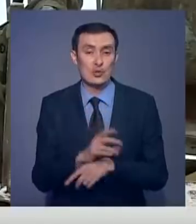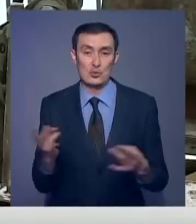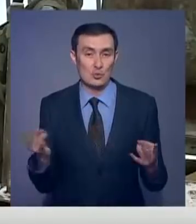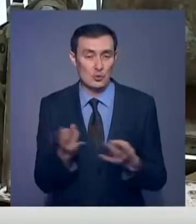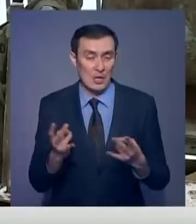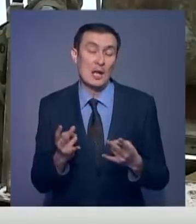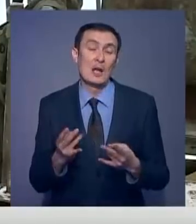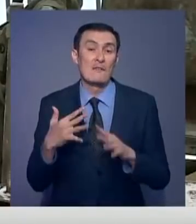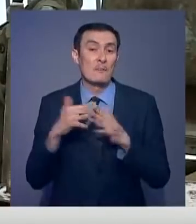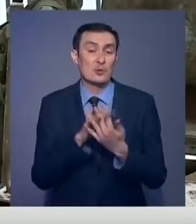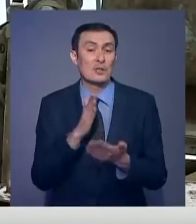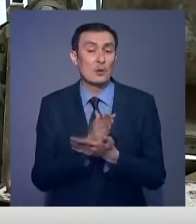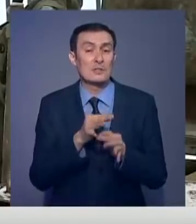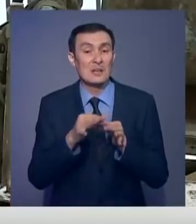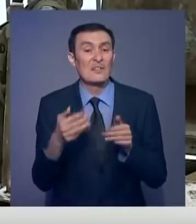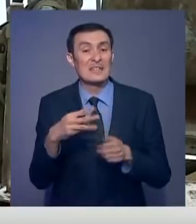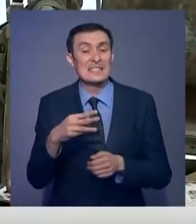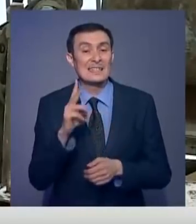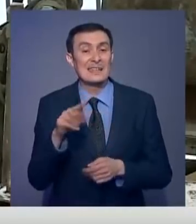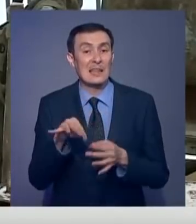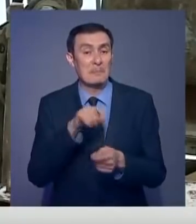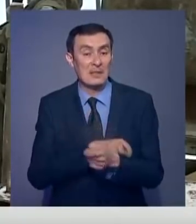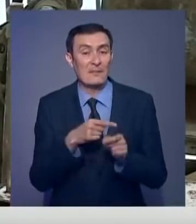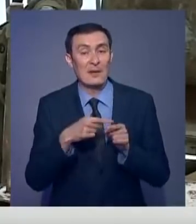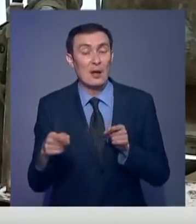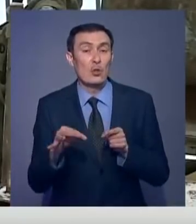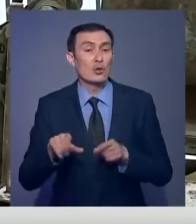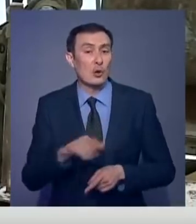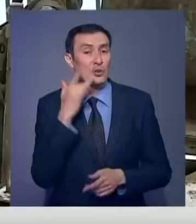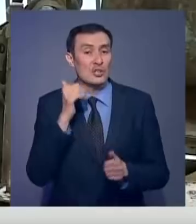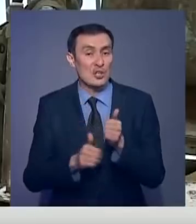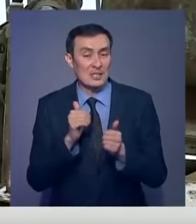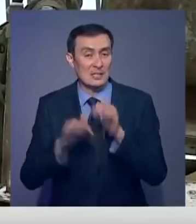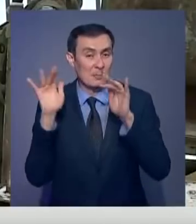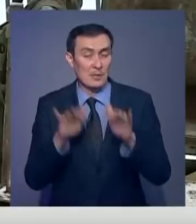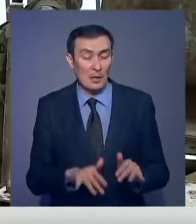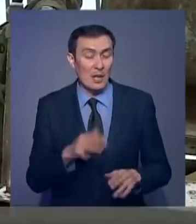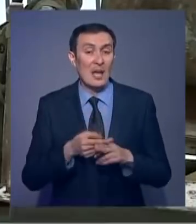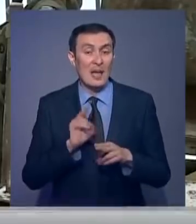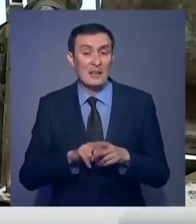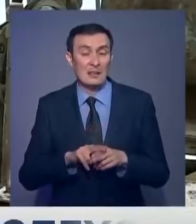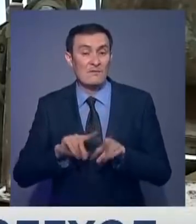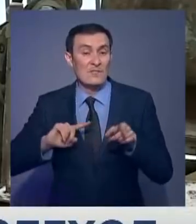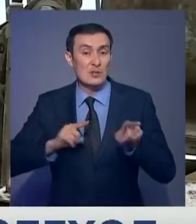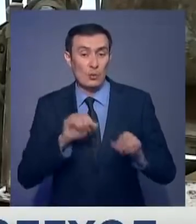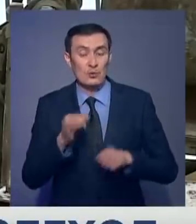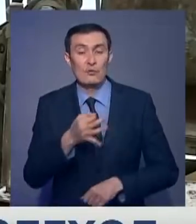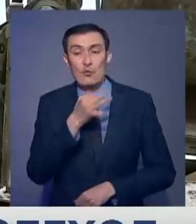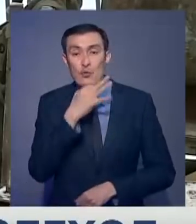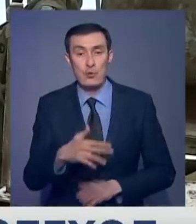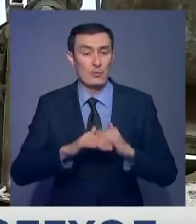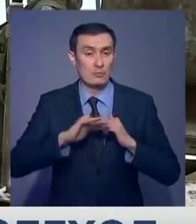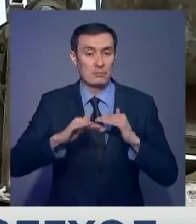полезная. Маржамбулак, хотя и находится всего в 30 километрах от областного центра, дороги здесь часто заметают. Этот вездеход может ехать по